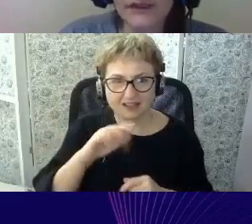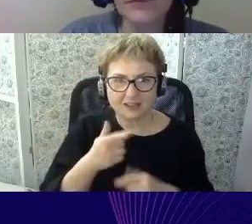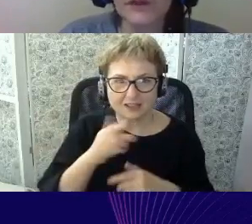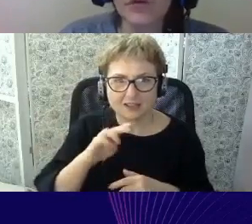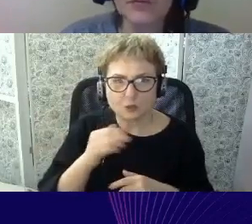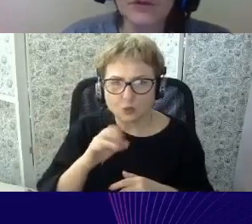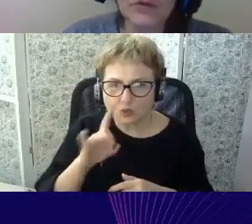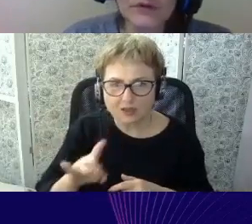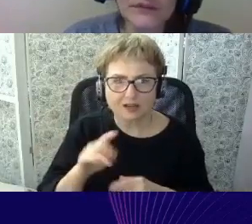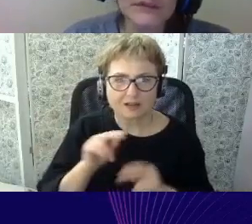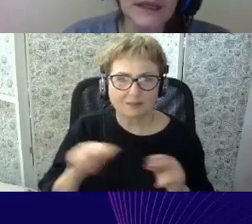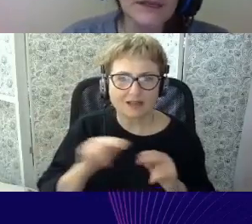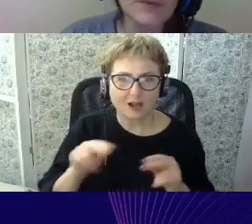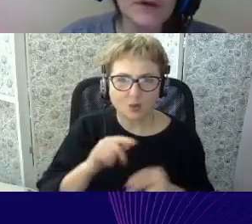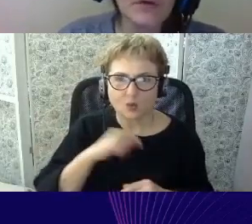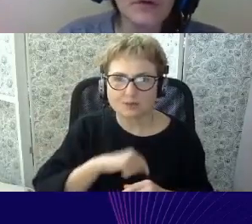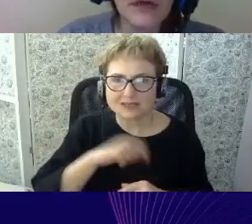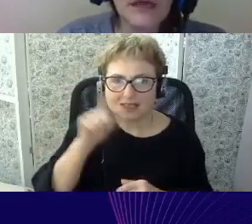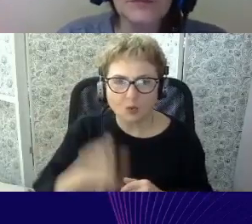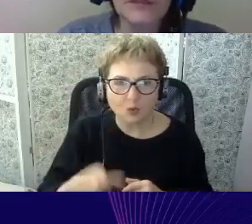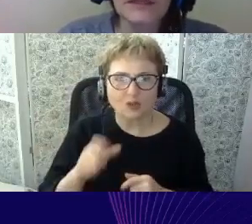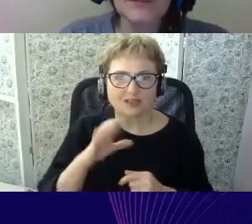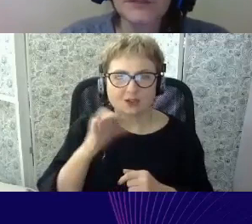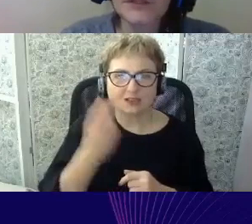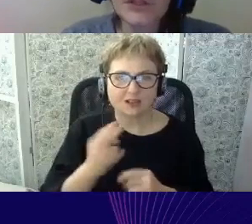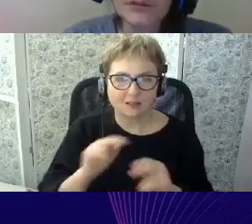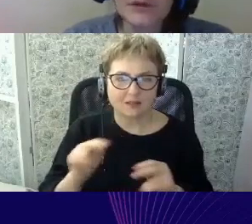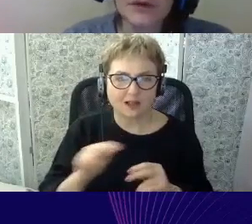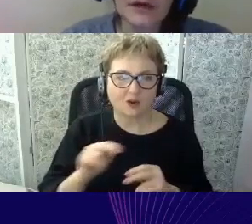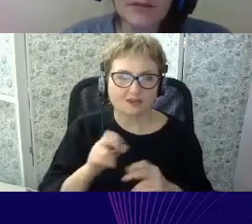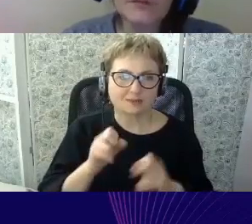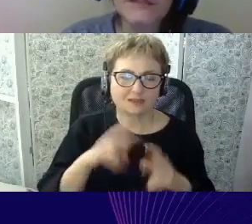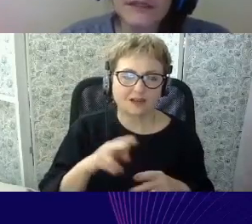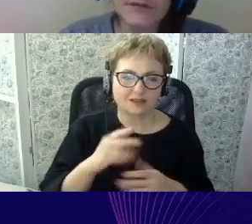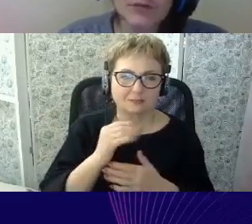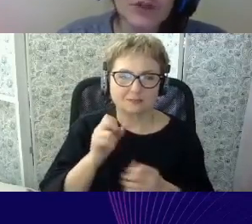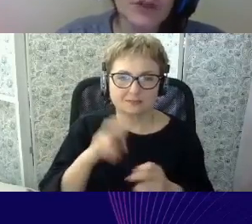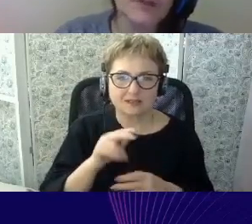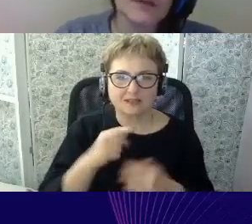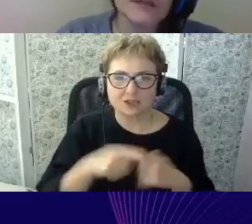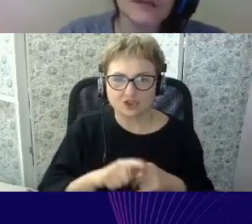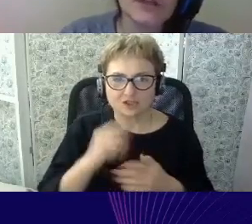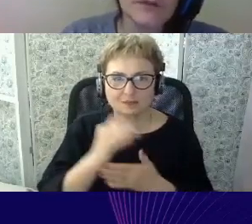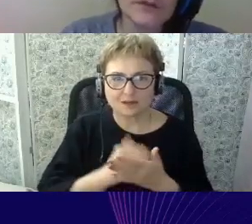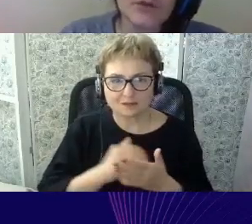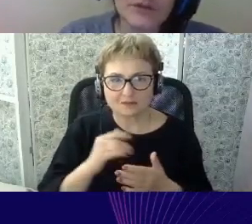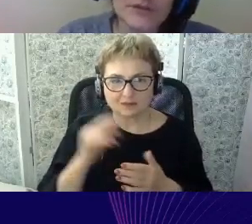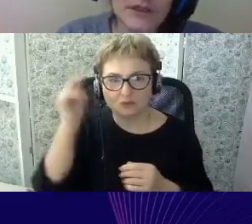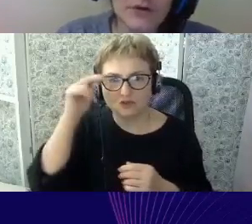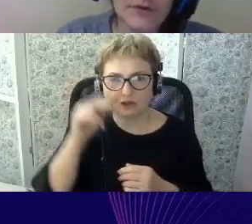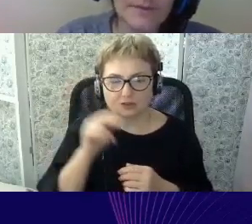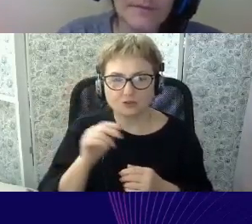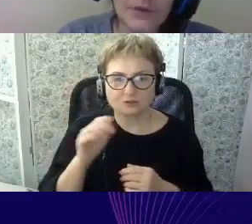тьютор, да, это педагог-психолог, социальный педагог, специалист по техническим или программным средствам обучения ребят с ограниченными